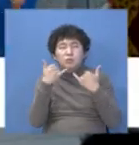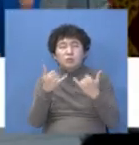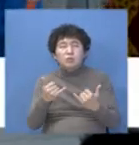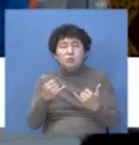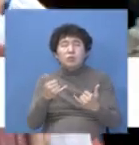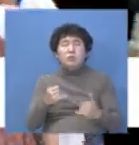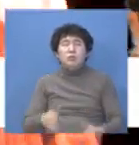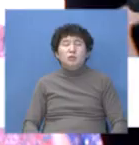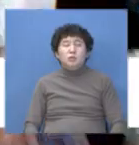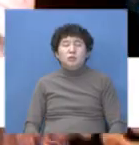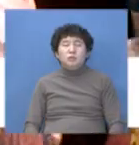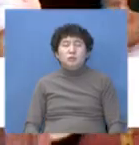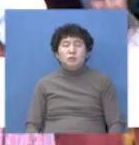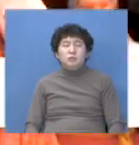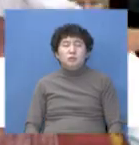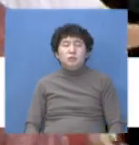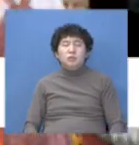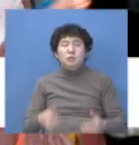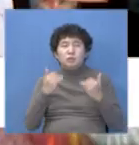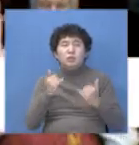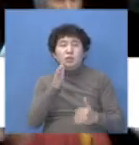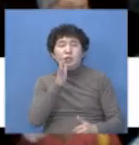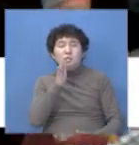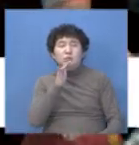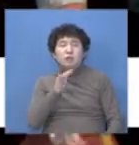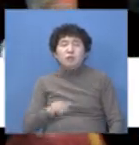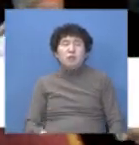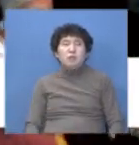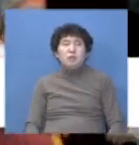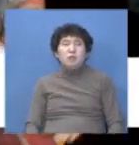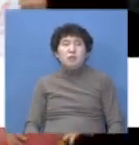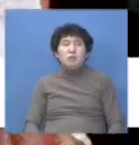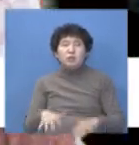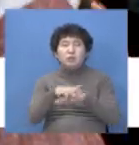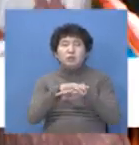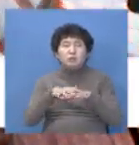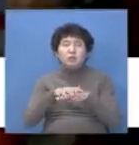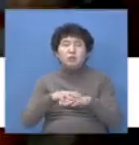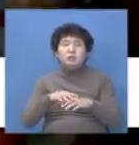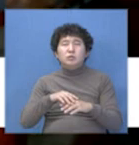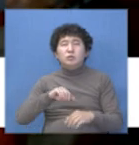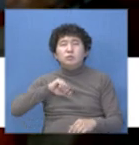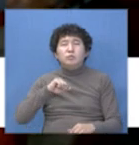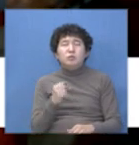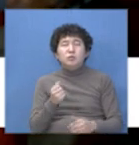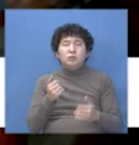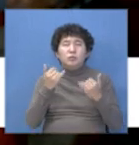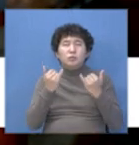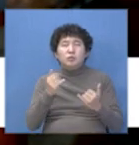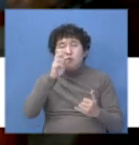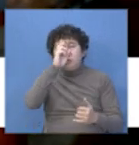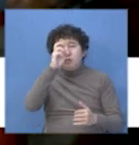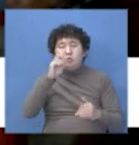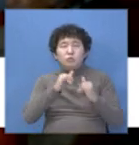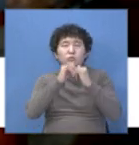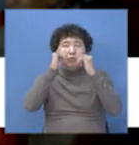іс қашанда нәтижелі болады. Қазіргі уақытта қалыптасқан ұлттар тұтастығы мен халықтар достастығының арқасында бүгінде мемлекет өркендеп,